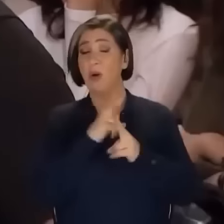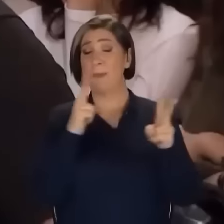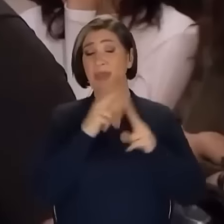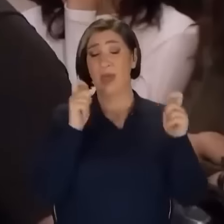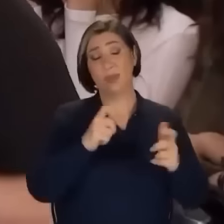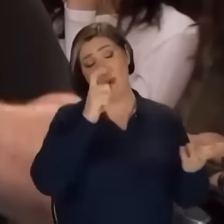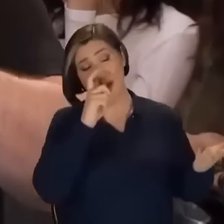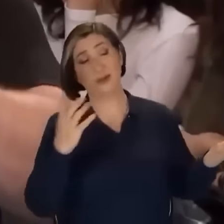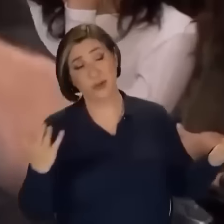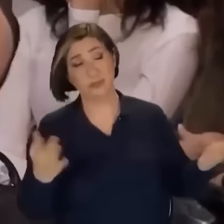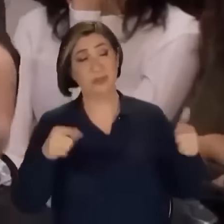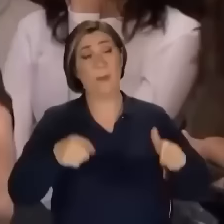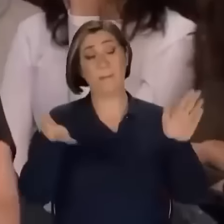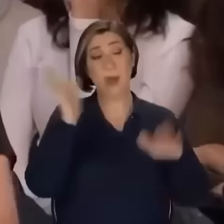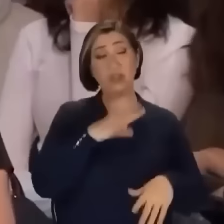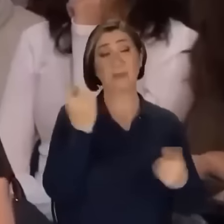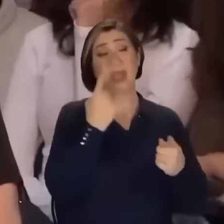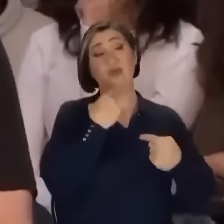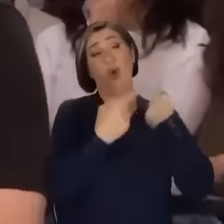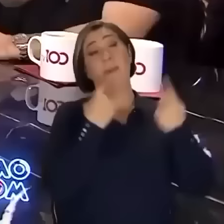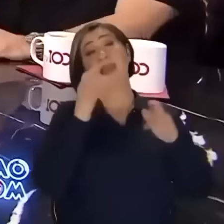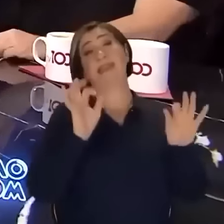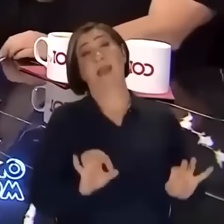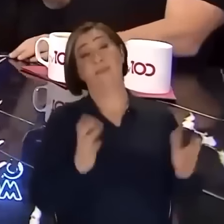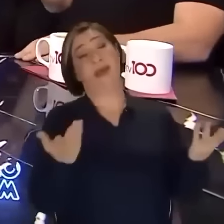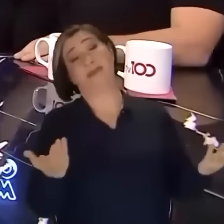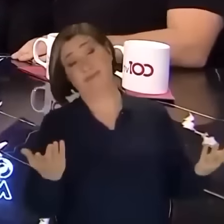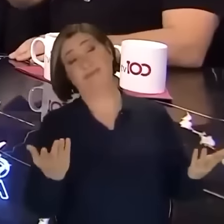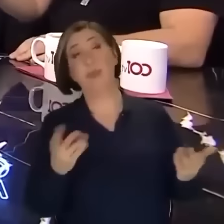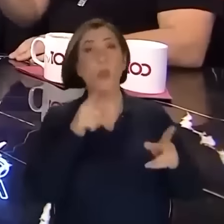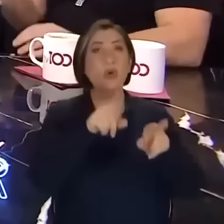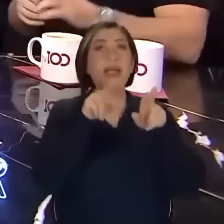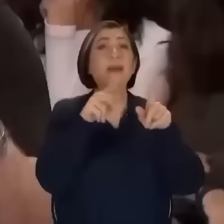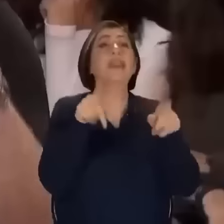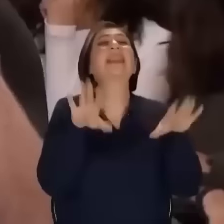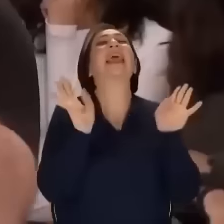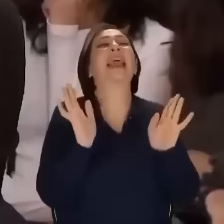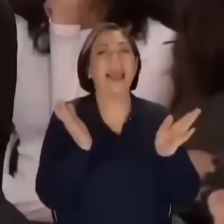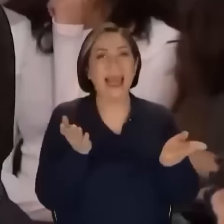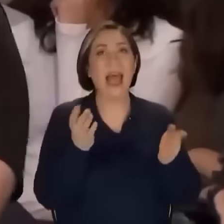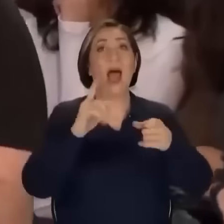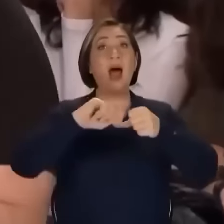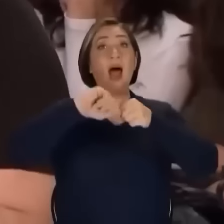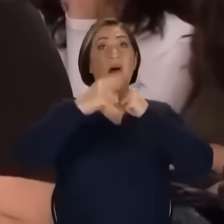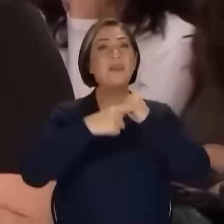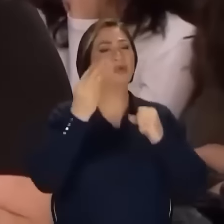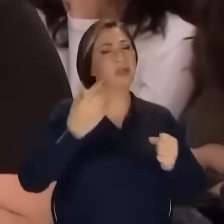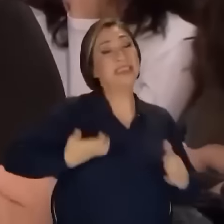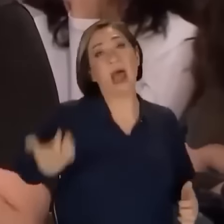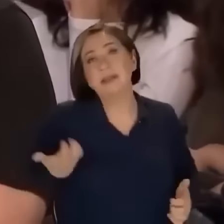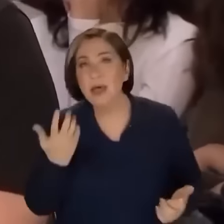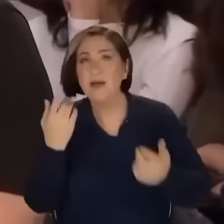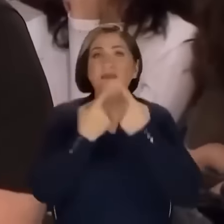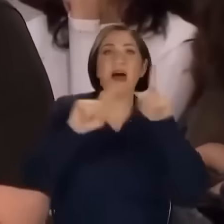yaptık okancı şimdi başka şeyler söylemenin zamanı öyle Vallahi öyle bir şey değil yani Haftaya çok serseri bir şey